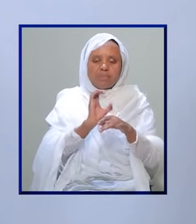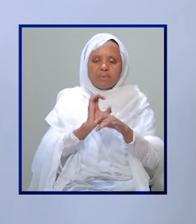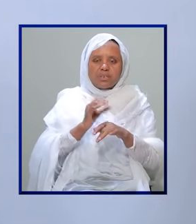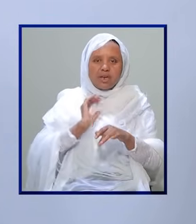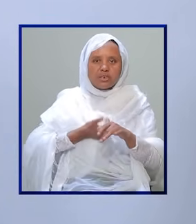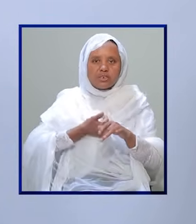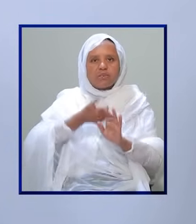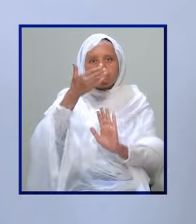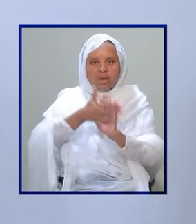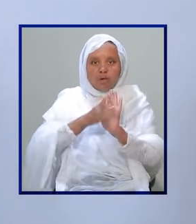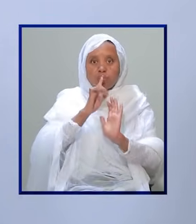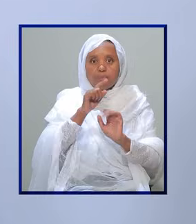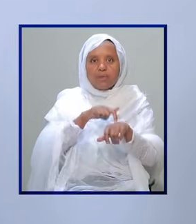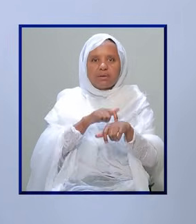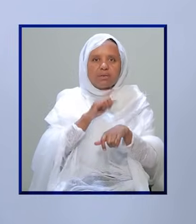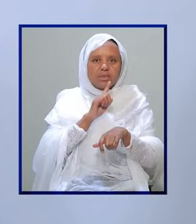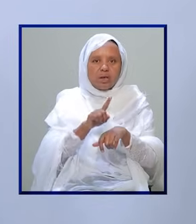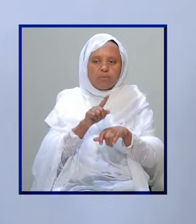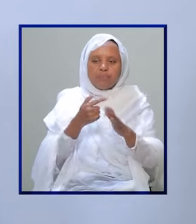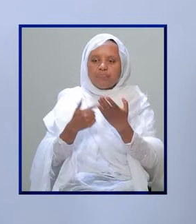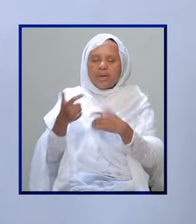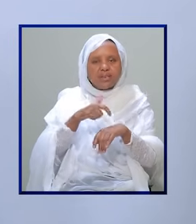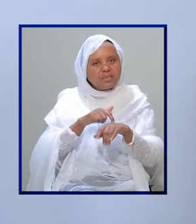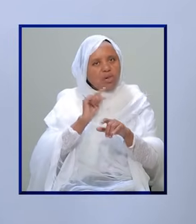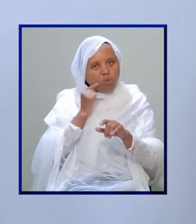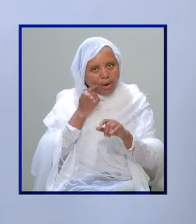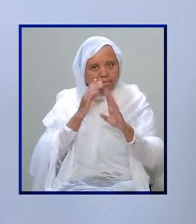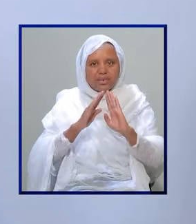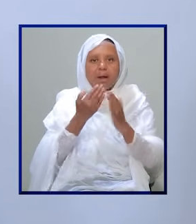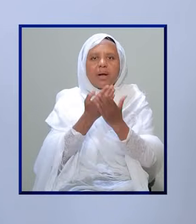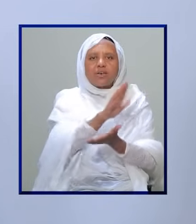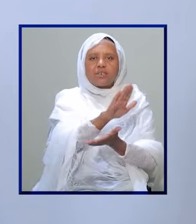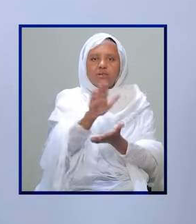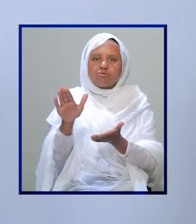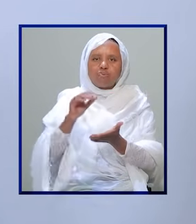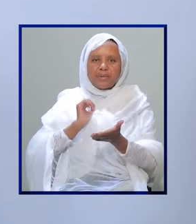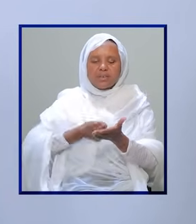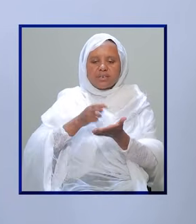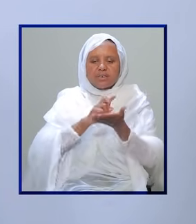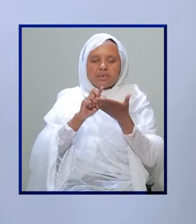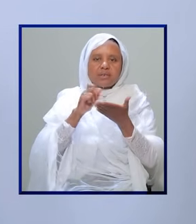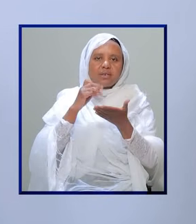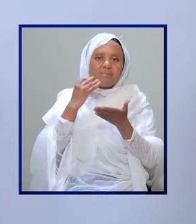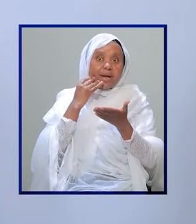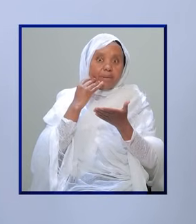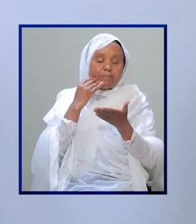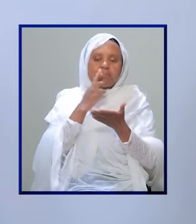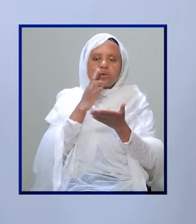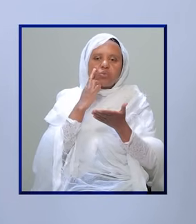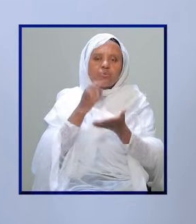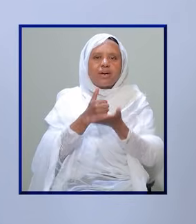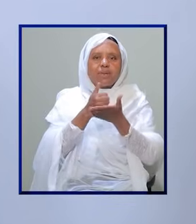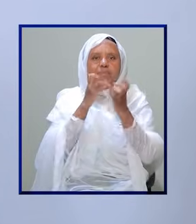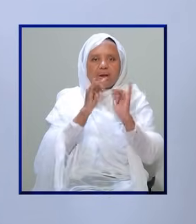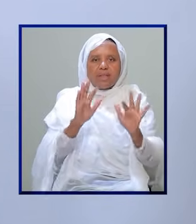በቤተ ክርስቲያናችን የሚከወንበት ወቅት ነው። ለዚህ ጊዜ እንኳን በሰላም አደረሳችሁ። እመቤታችን ቅድስት ድንግል ማርያም እንግዲህ